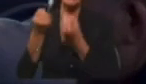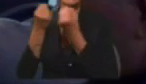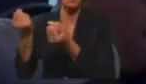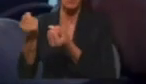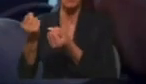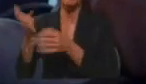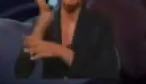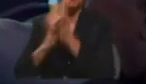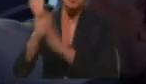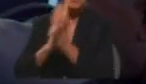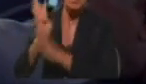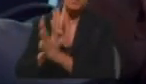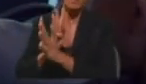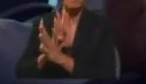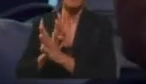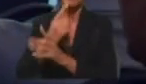zbiorowego, tak?